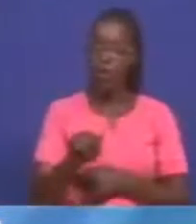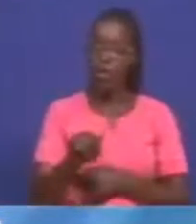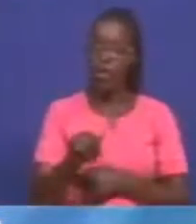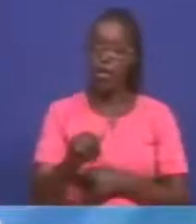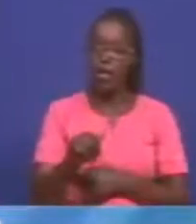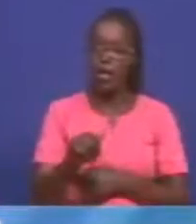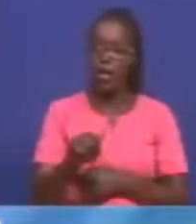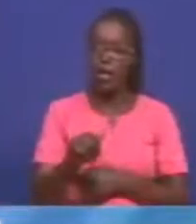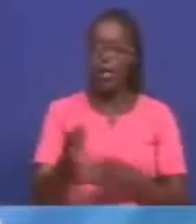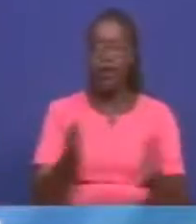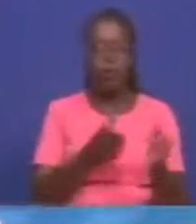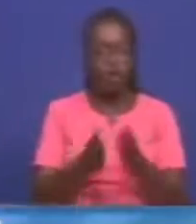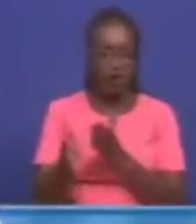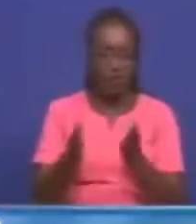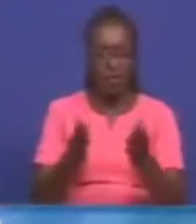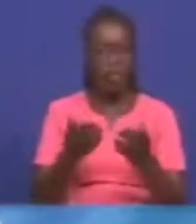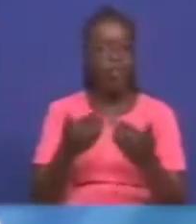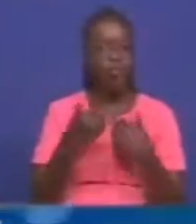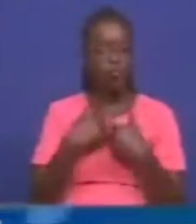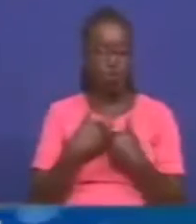naona tuko na nafasi,